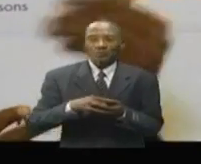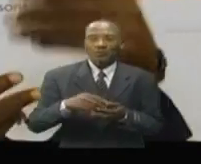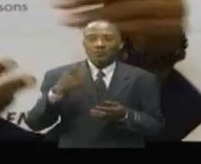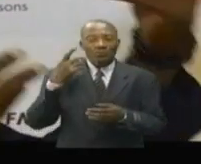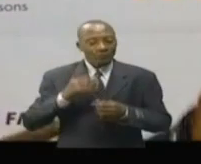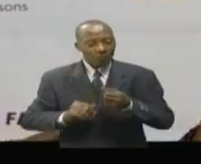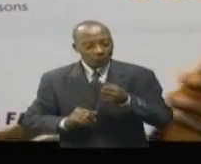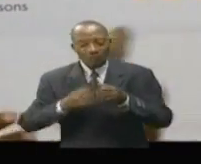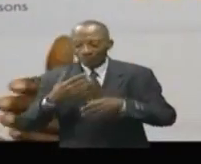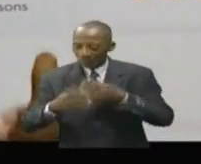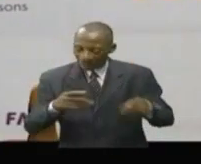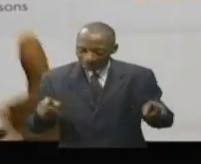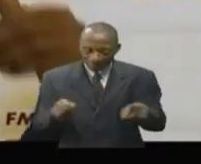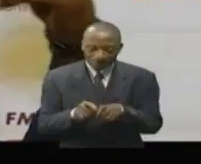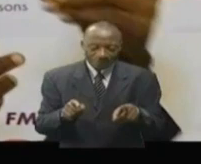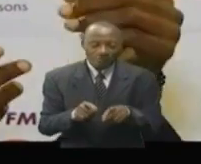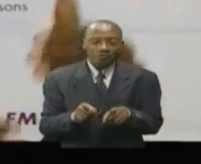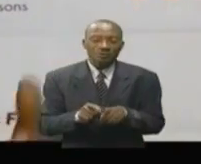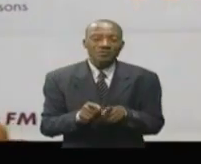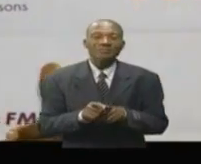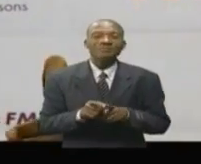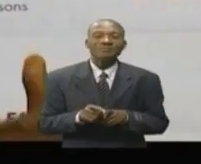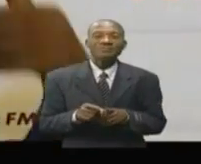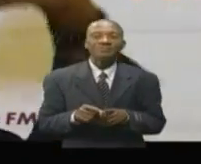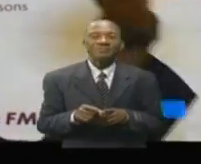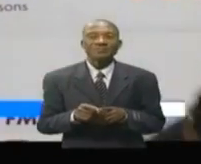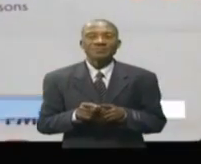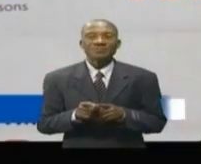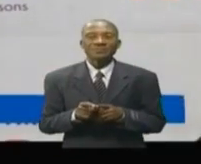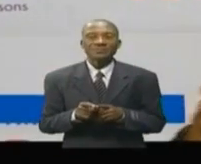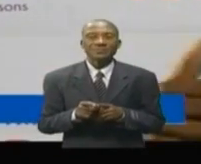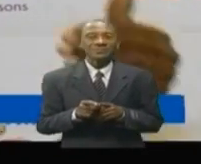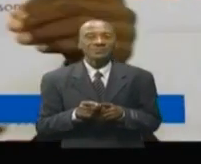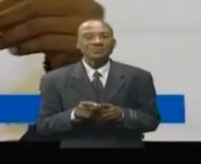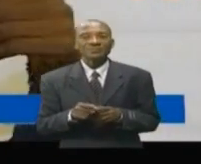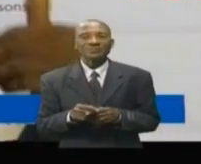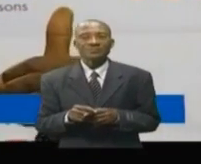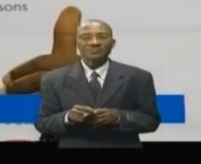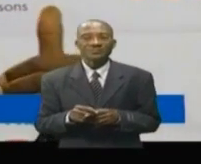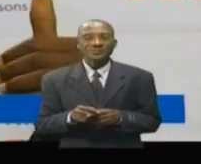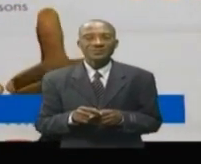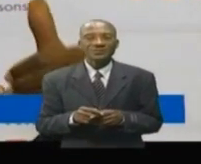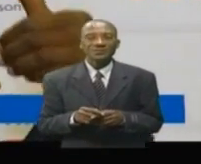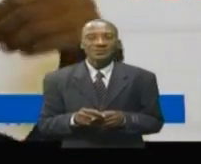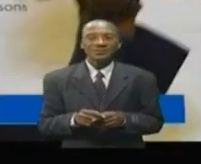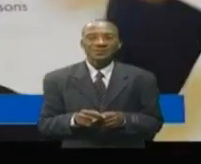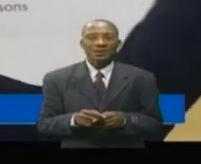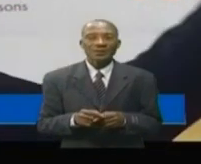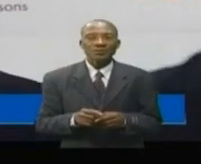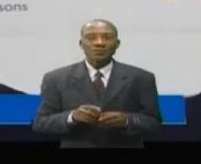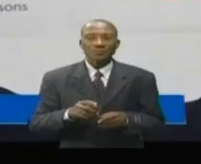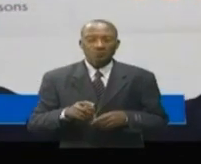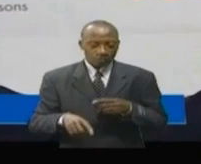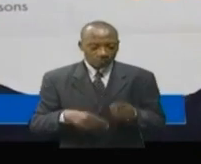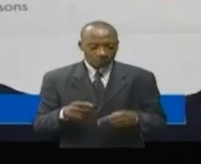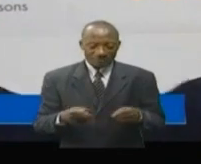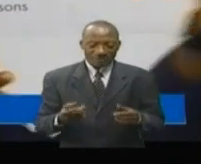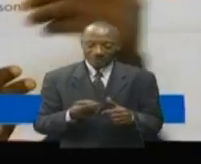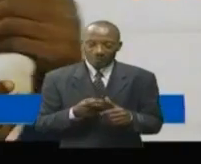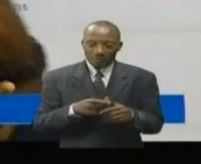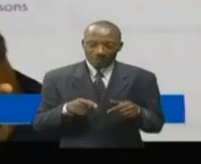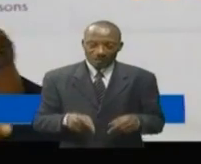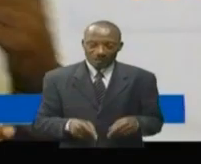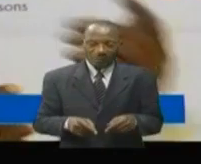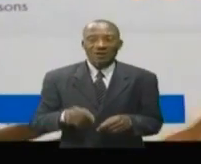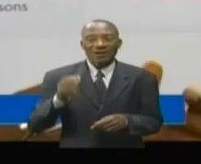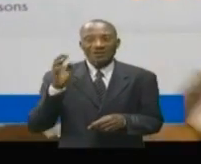à se promouvoir, à être plus connus qu'au-delà des frontières du Congo. Même pour ceux de Kinshasa, combien sont connus à le niveau de Lubumbashi et